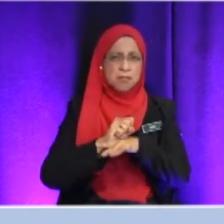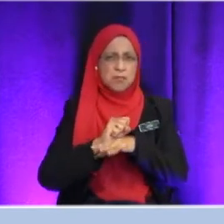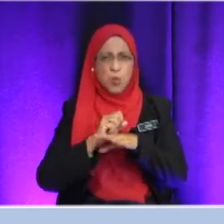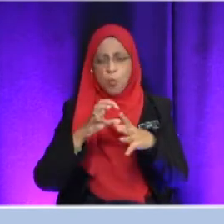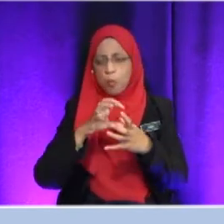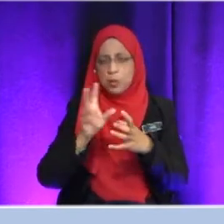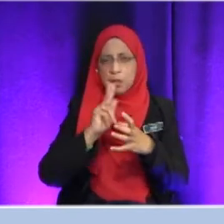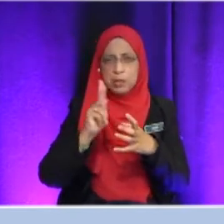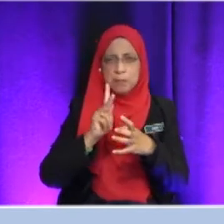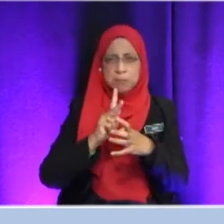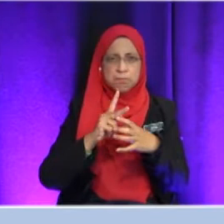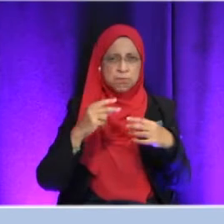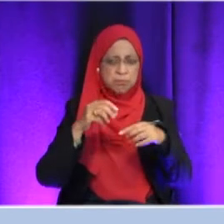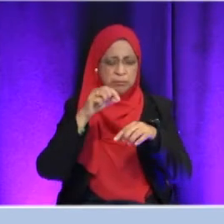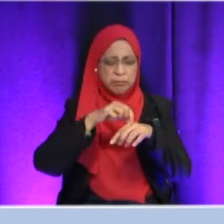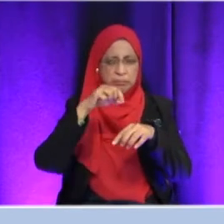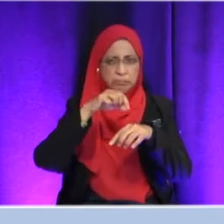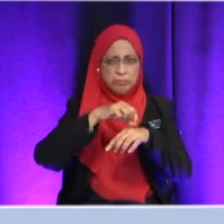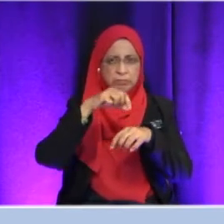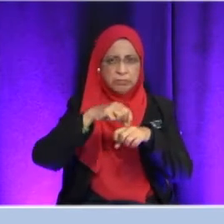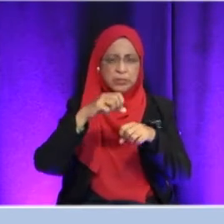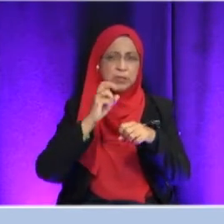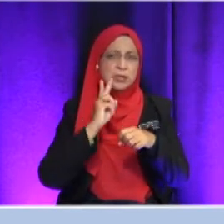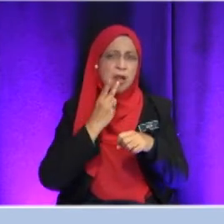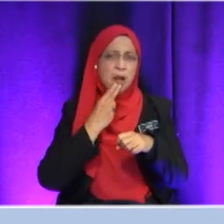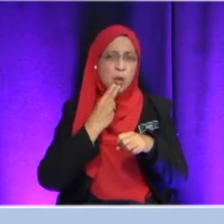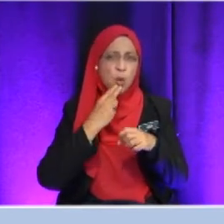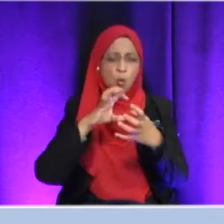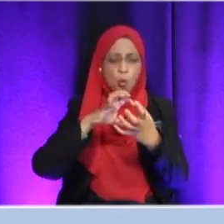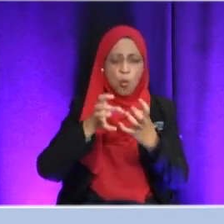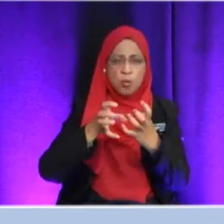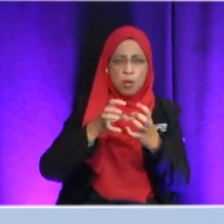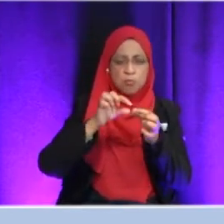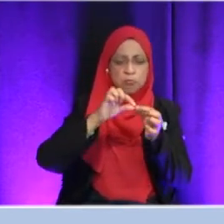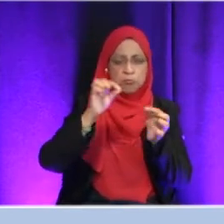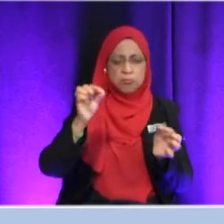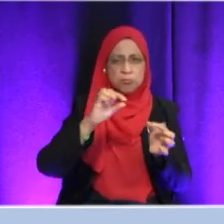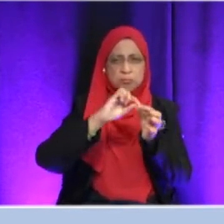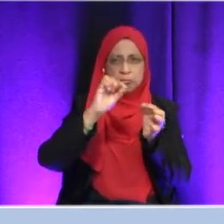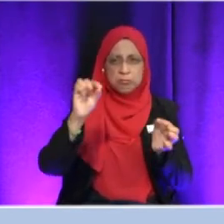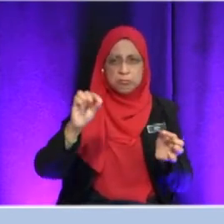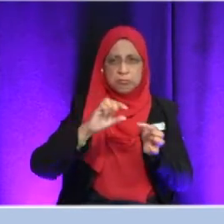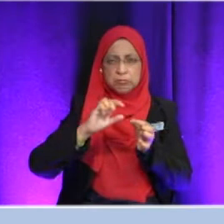kita kita sayur ini kacang buncis ini